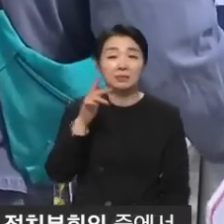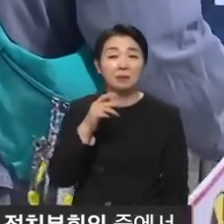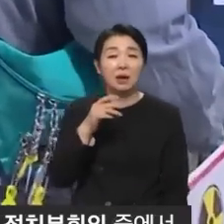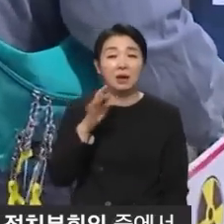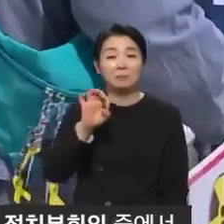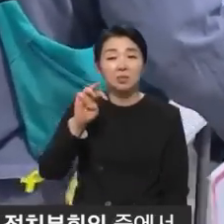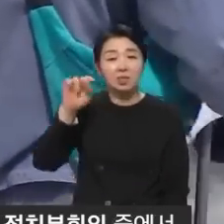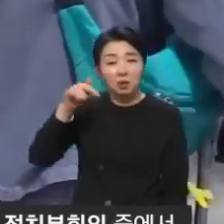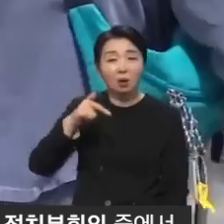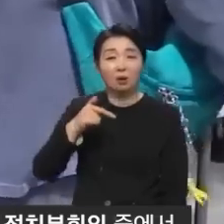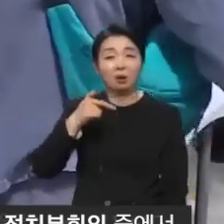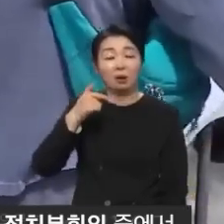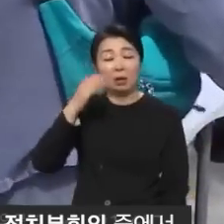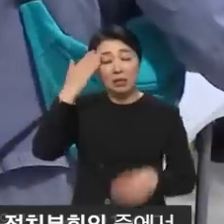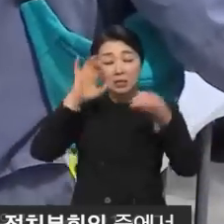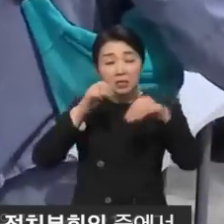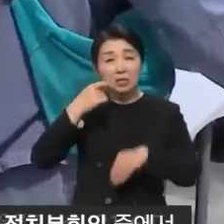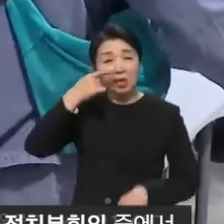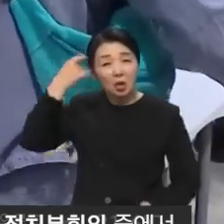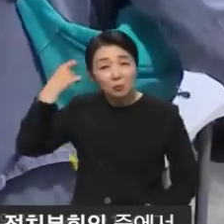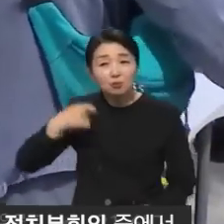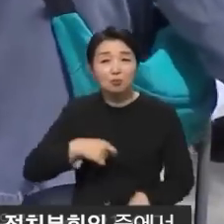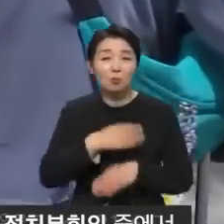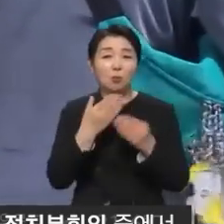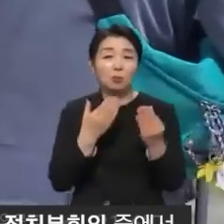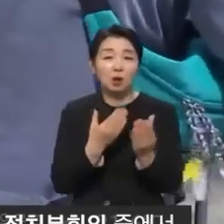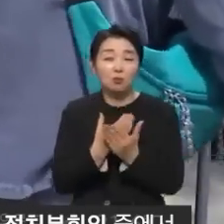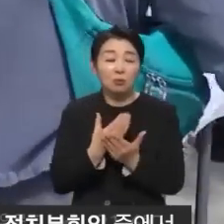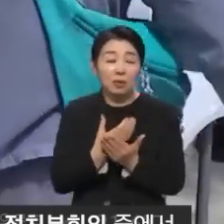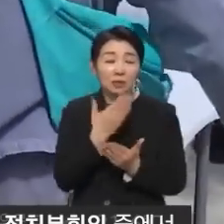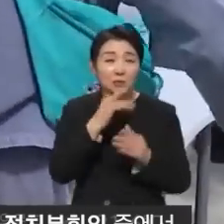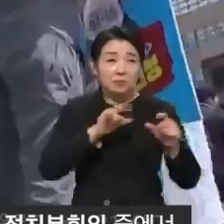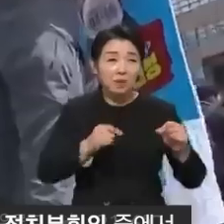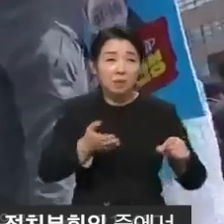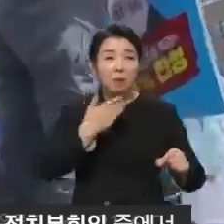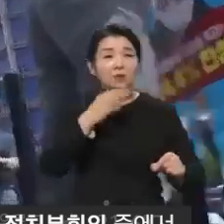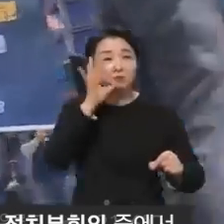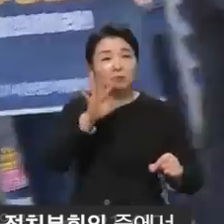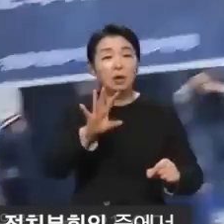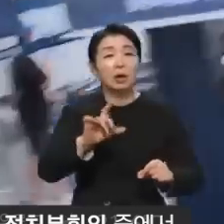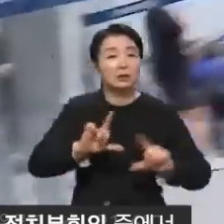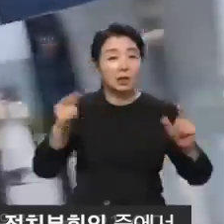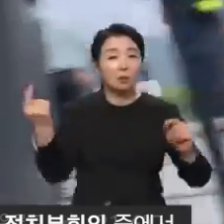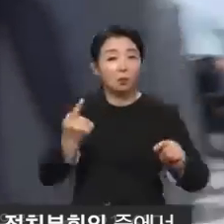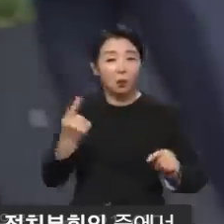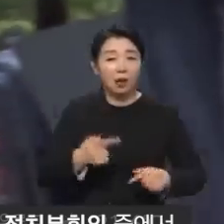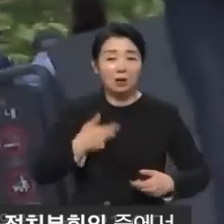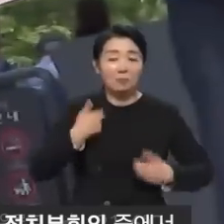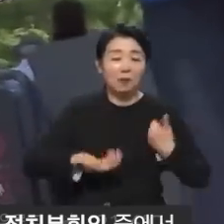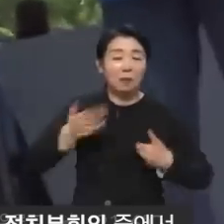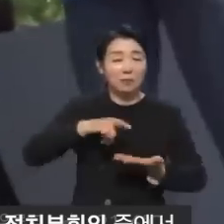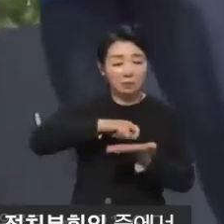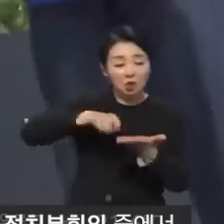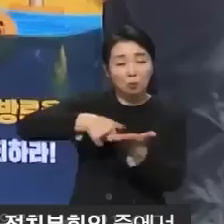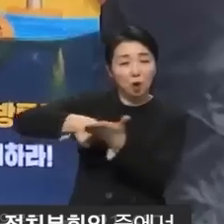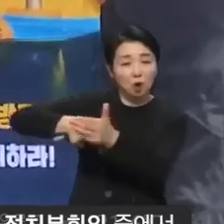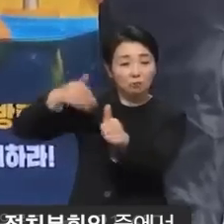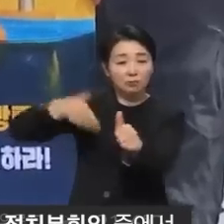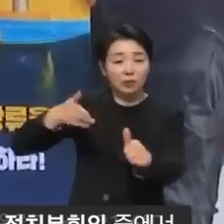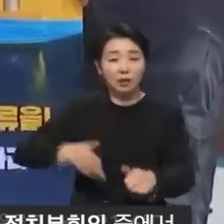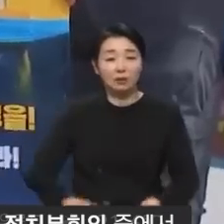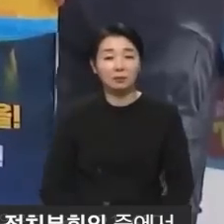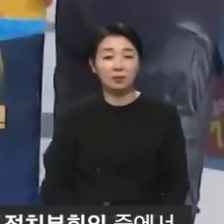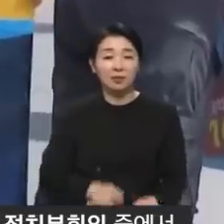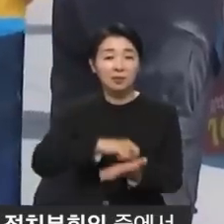굴, 조개, 젓갈 모든 음식을 우리가 먹을 수 없는 날이 머지않아 옵니다. 혹시라도 서명 부탁드립니다.